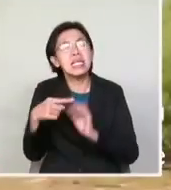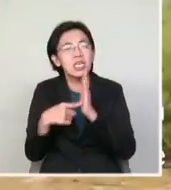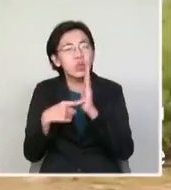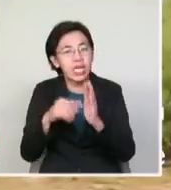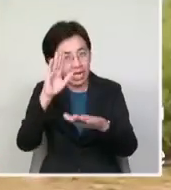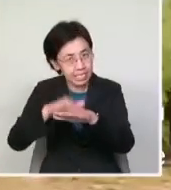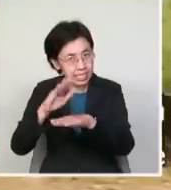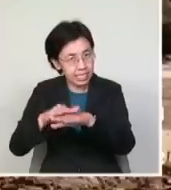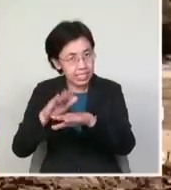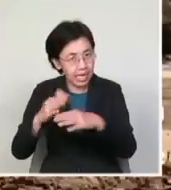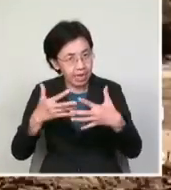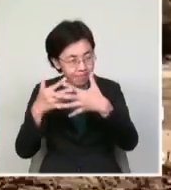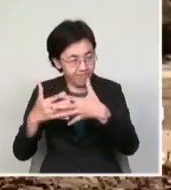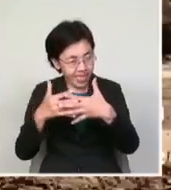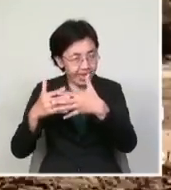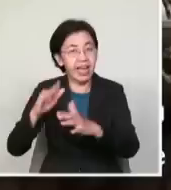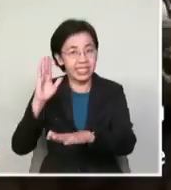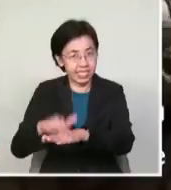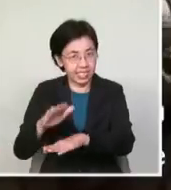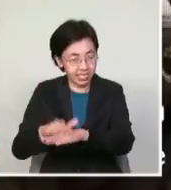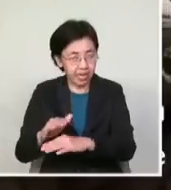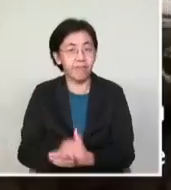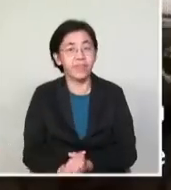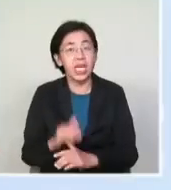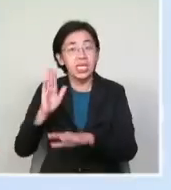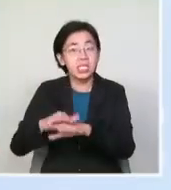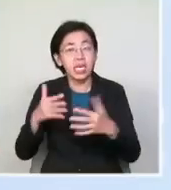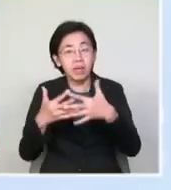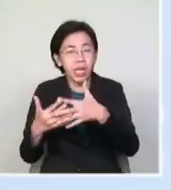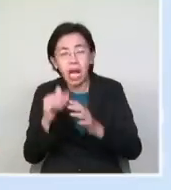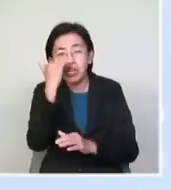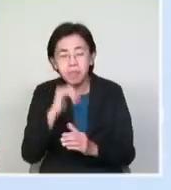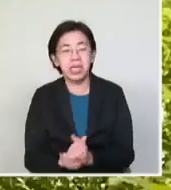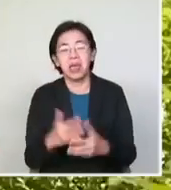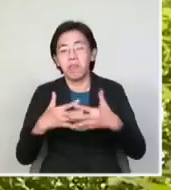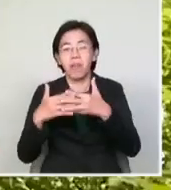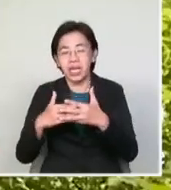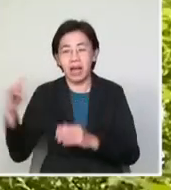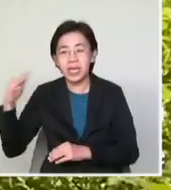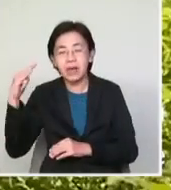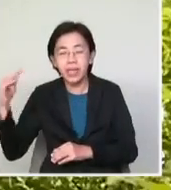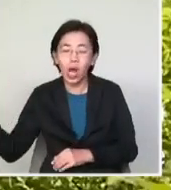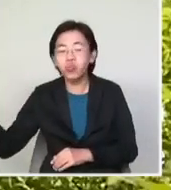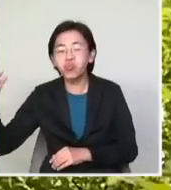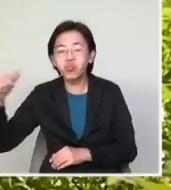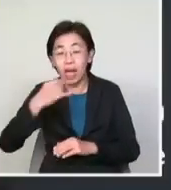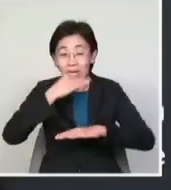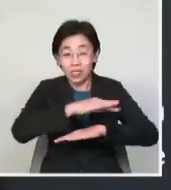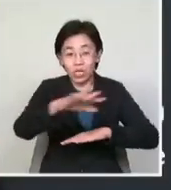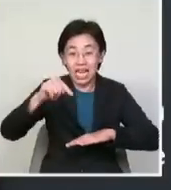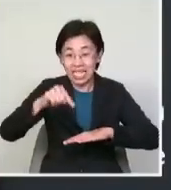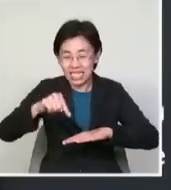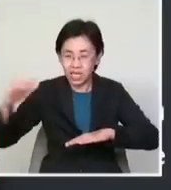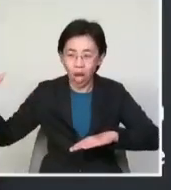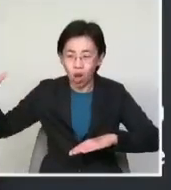าณเตือนไปยังสหรัฐอเมริกานะคะเพราะอย่างที่บอกว่าสหรัฐเพิ่งจะมีการส่งเครื่องบินสอดแนมมาในพื้นที่ no fly